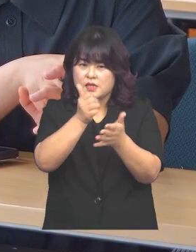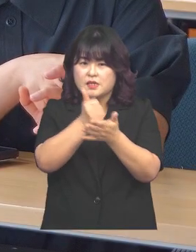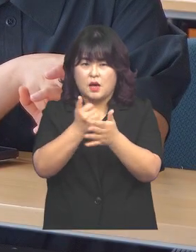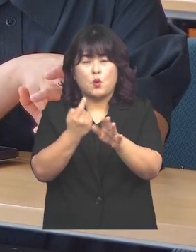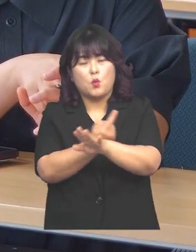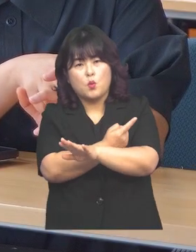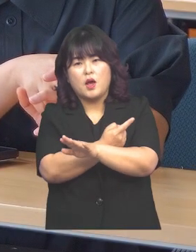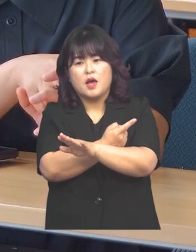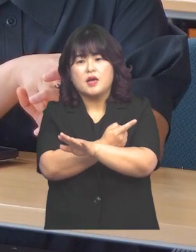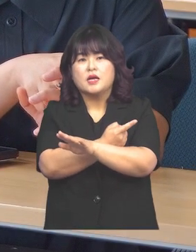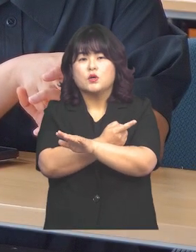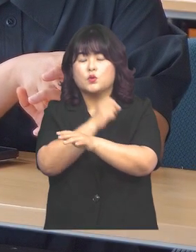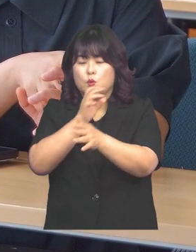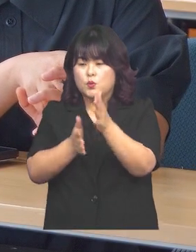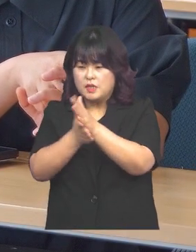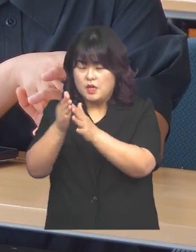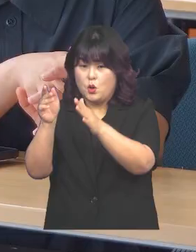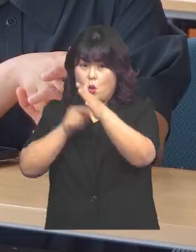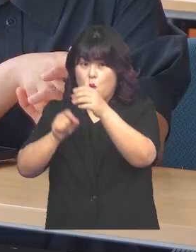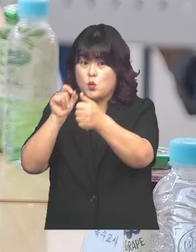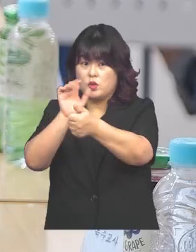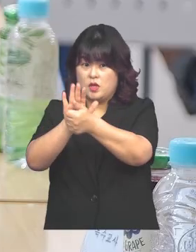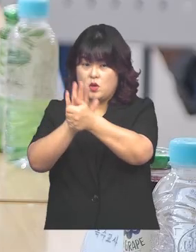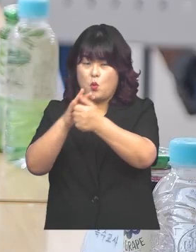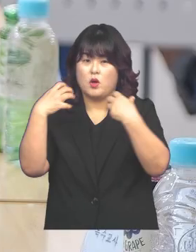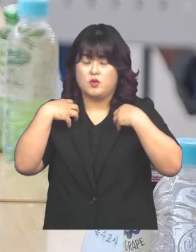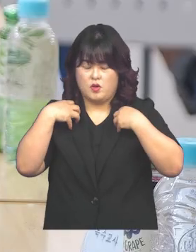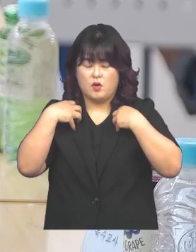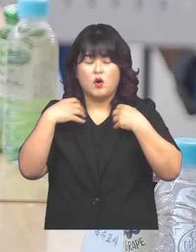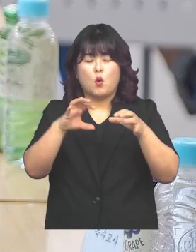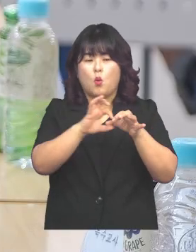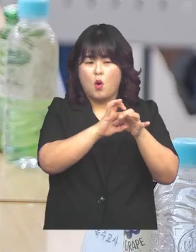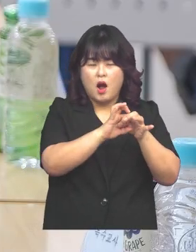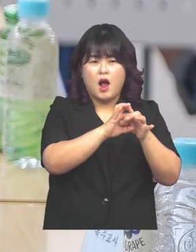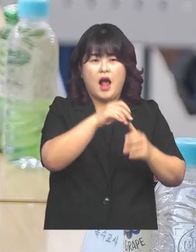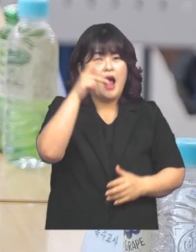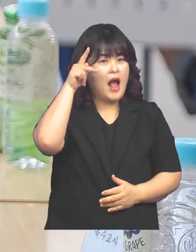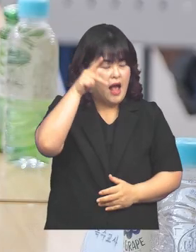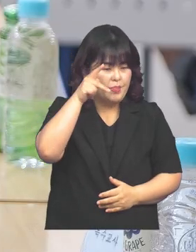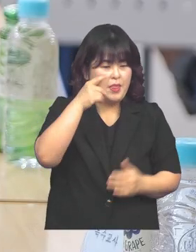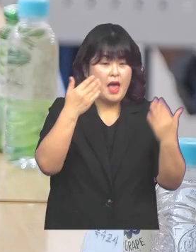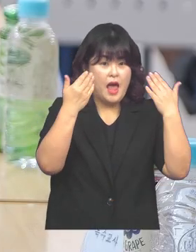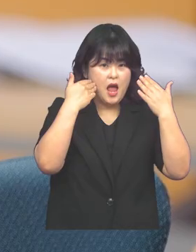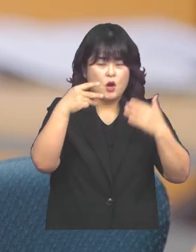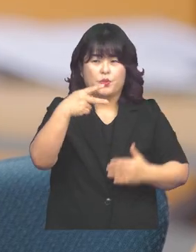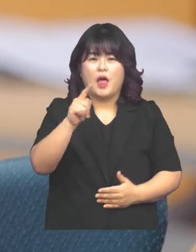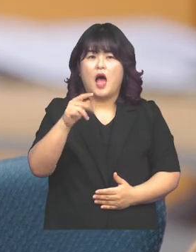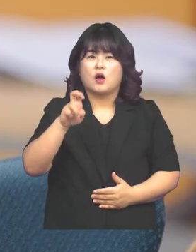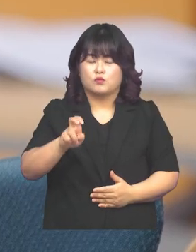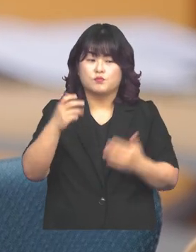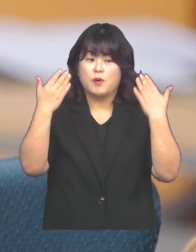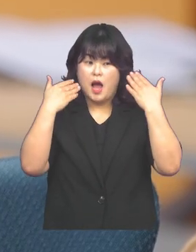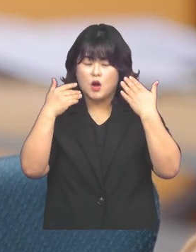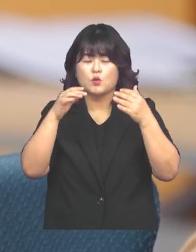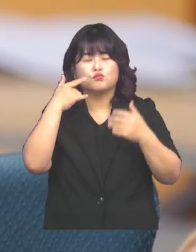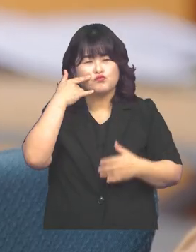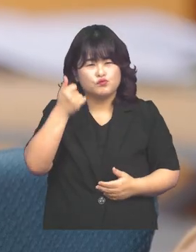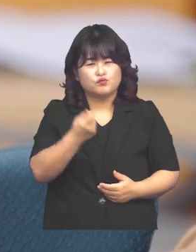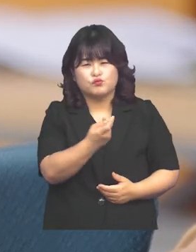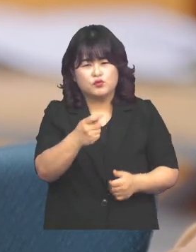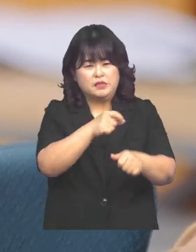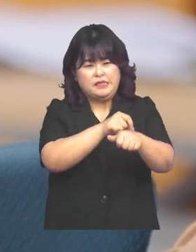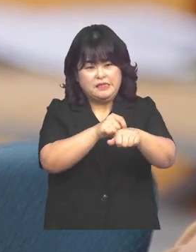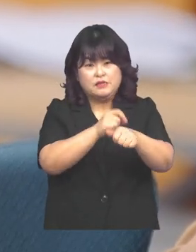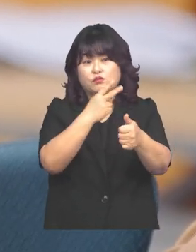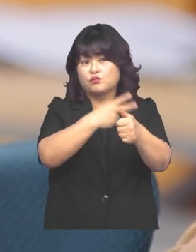비롯해 시와 용인교육지원청 관계자, 용인강남학교, 용인다움학교 교장 학부모, 지역 특수교사